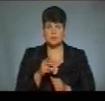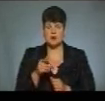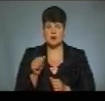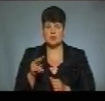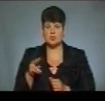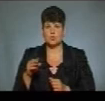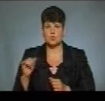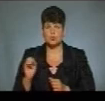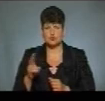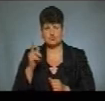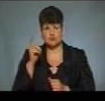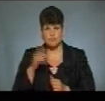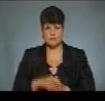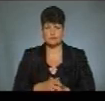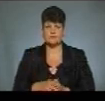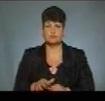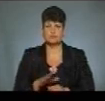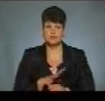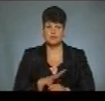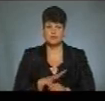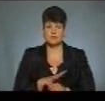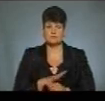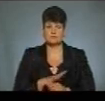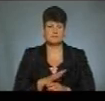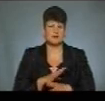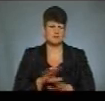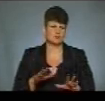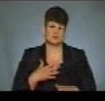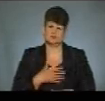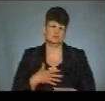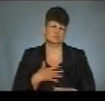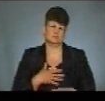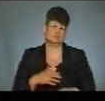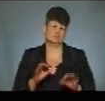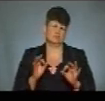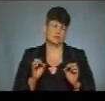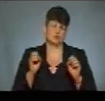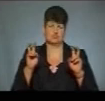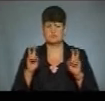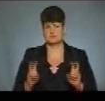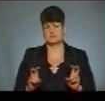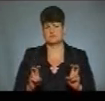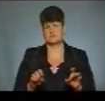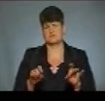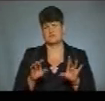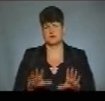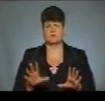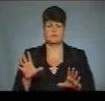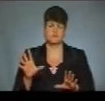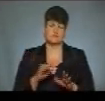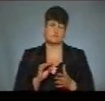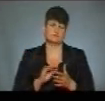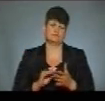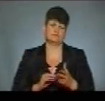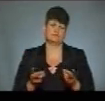з Чорткова. Було відсутні будь-яке хвилювання, я просто сів, зібрався та й вирішив все, що від мене